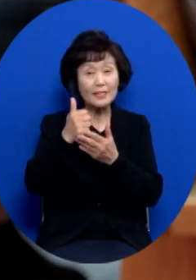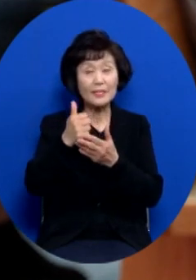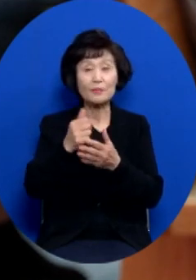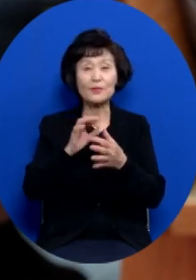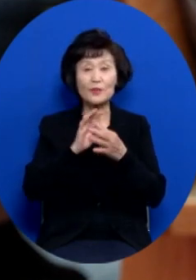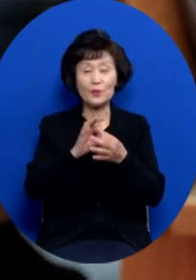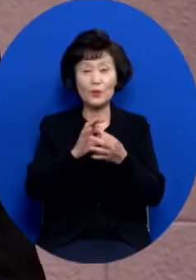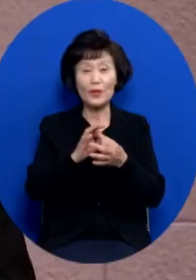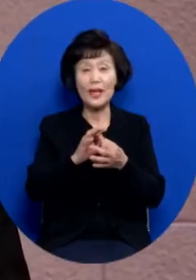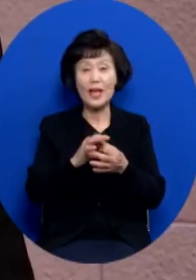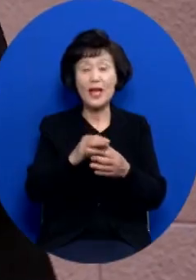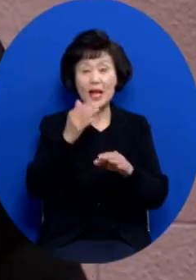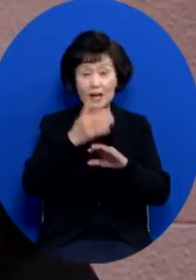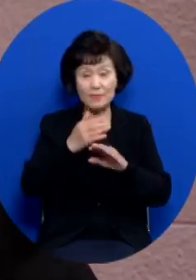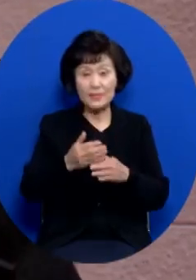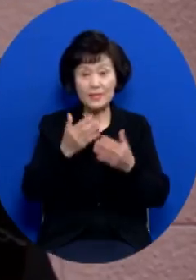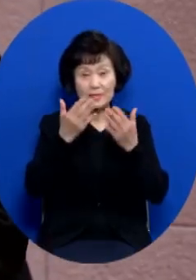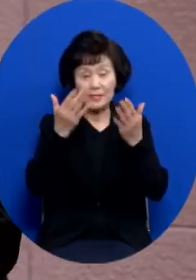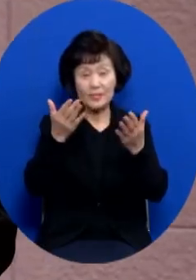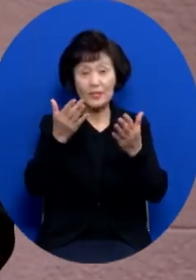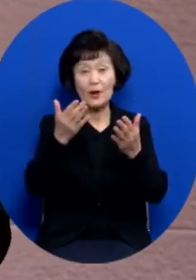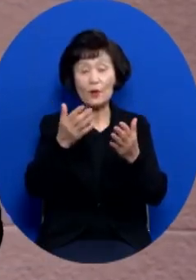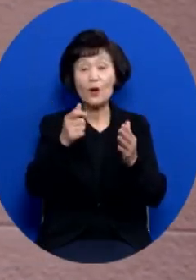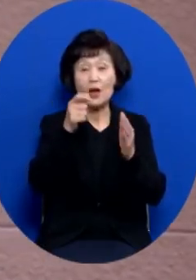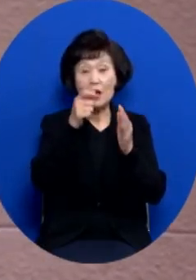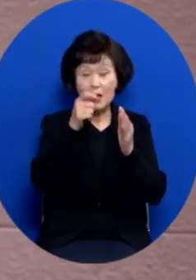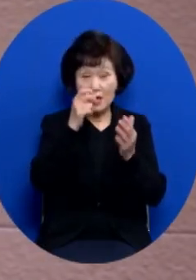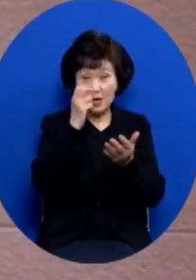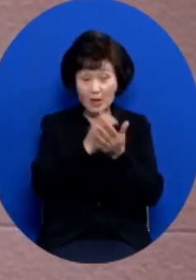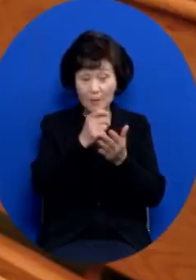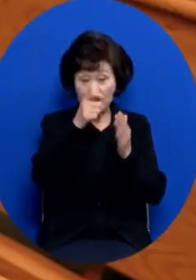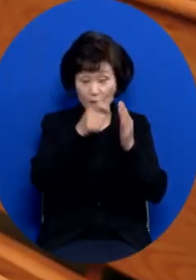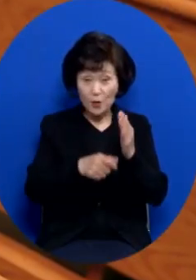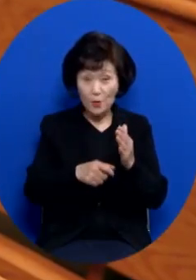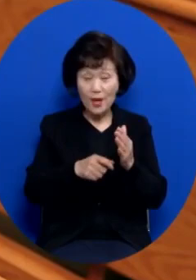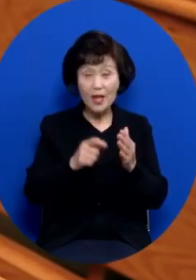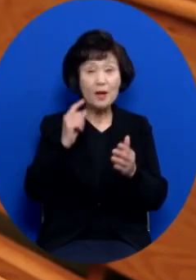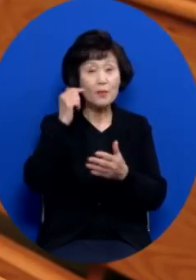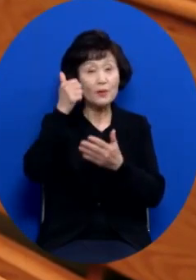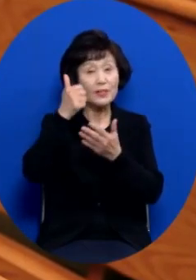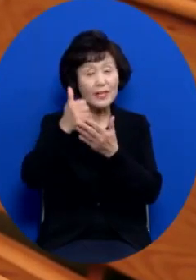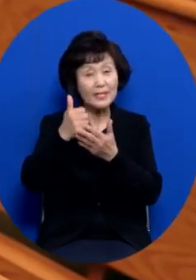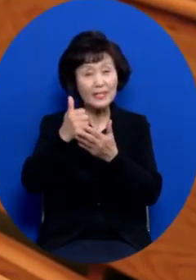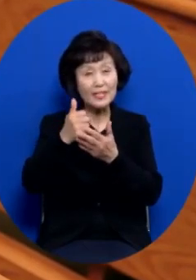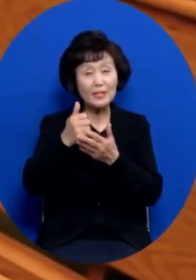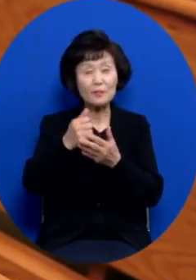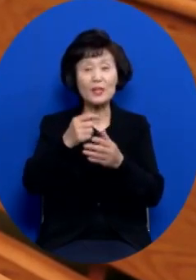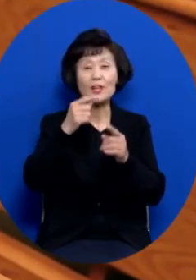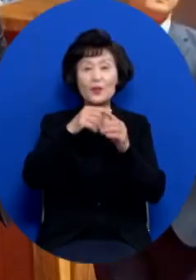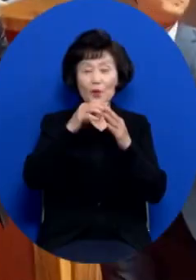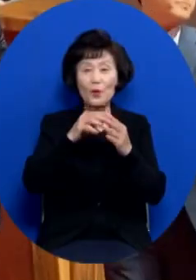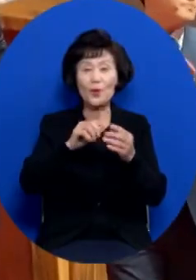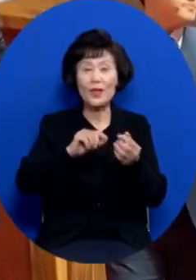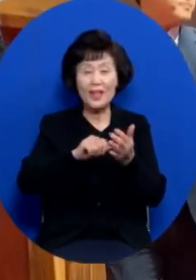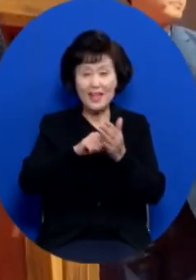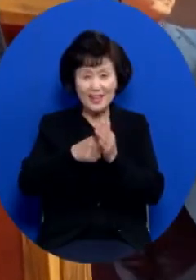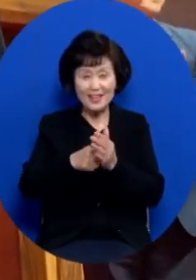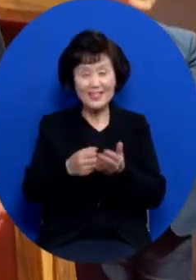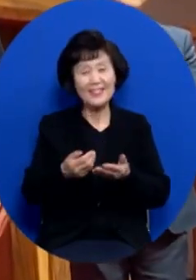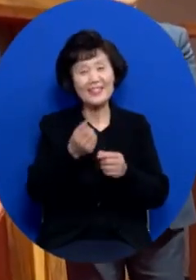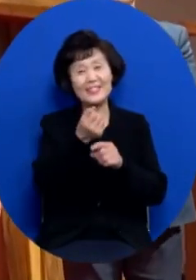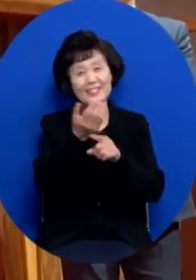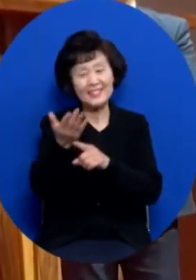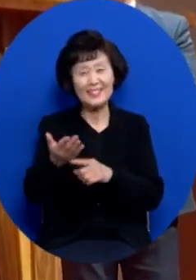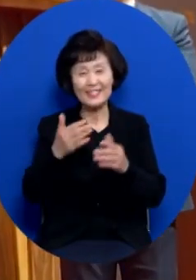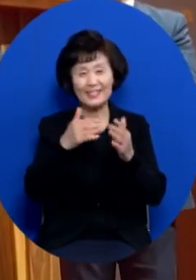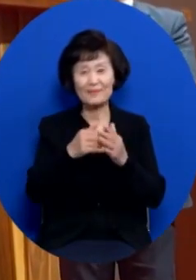예식을 진행하고 기독교대한감리회 남부위원회 김동영 감독이 성전 열쇠를 전달했습니다. 이어